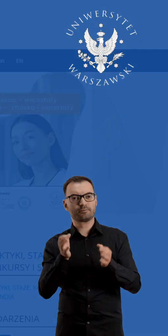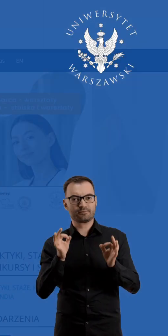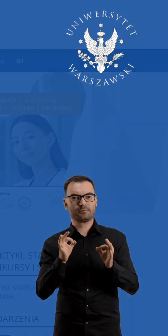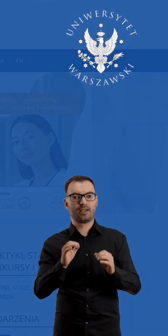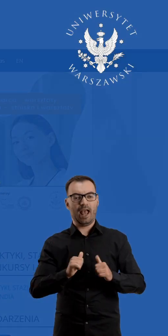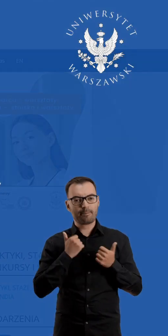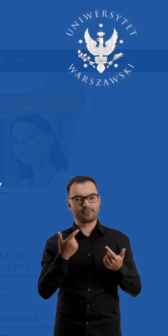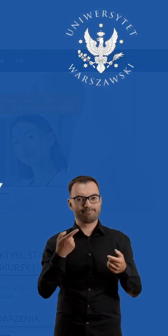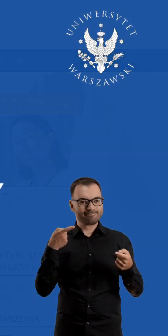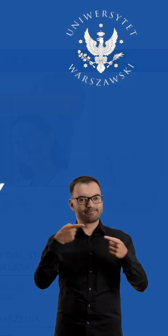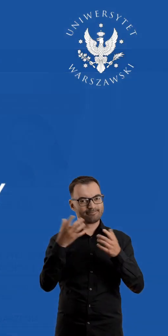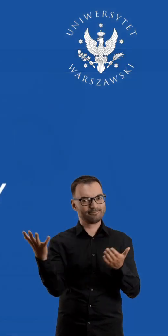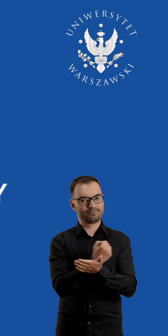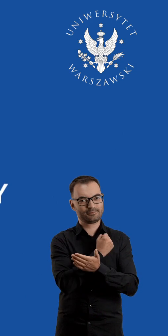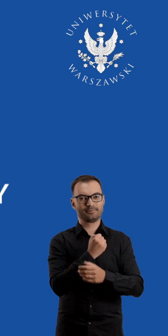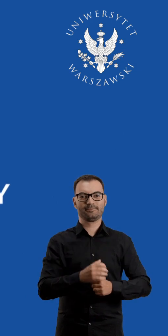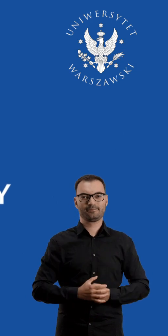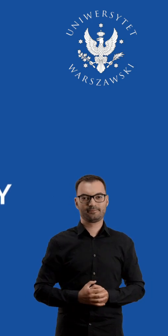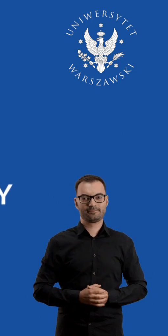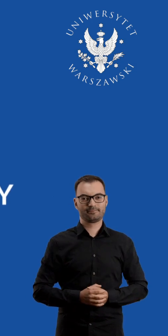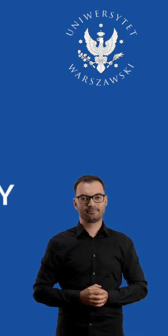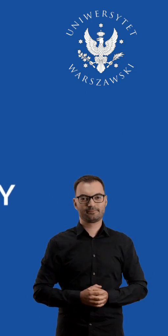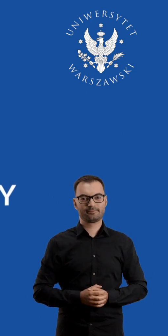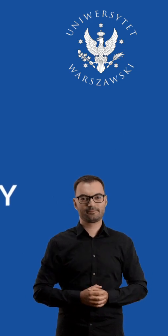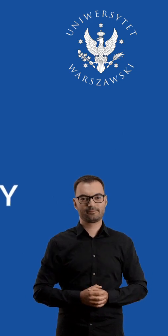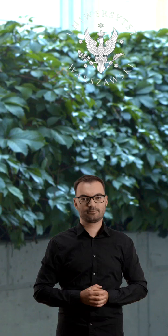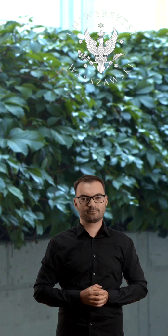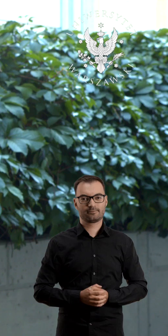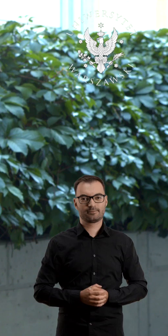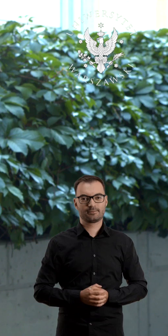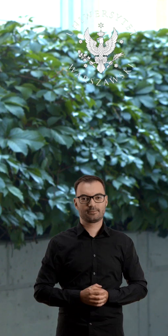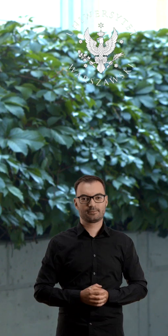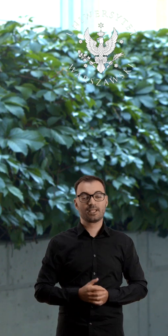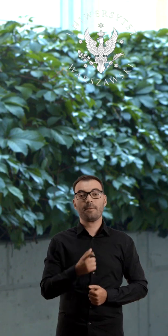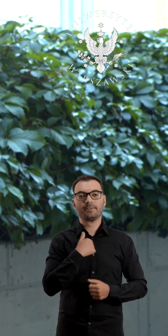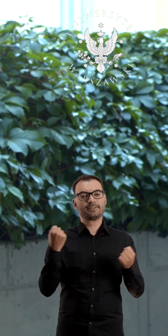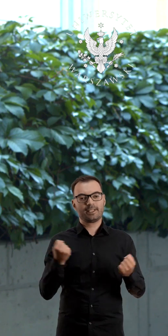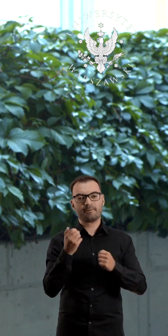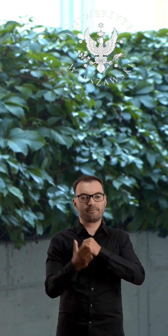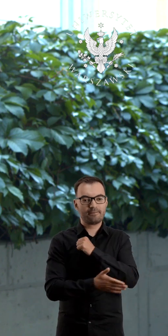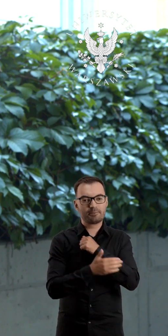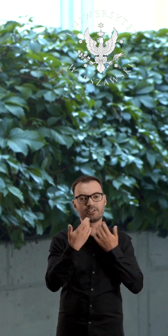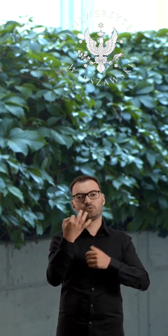szukamy. Napis: Biuro Karier wesprze twój rozwój zawodowy. W naszych działaniach staramy